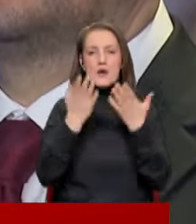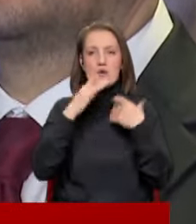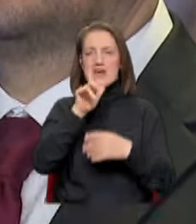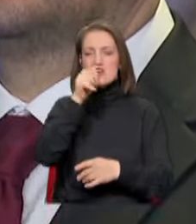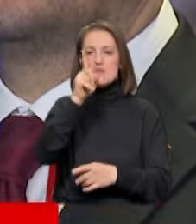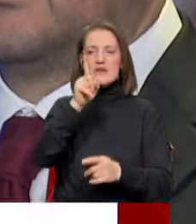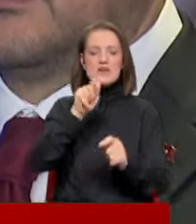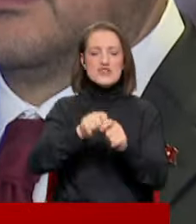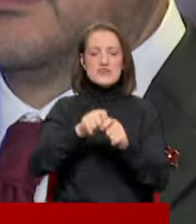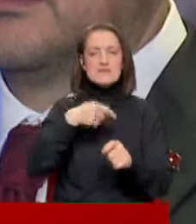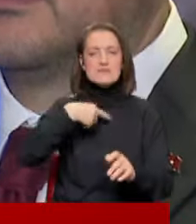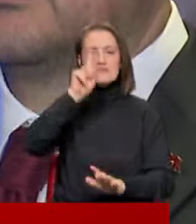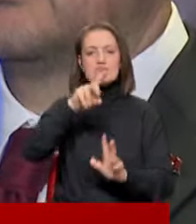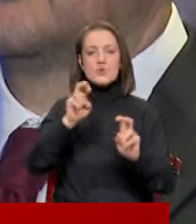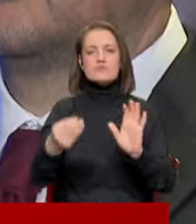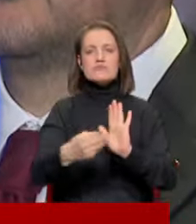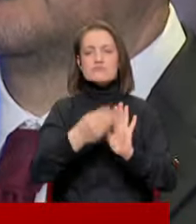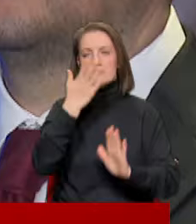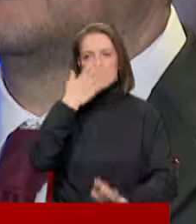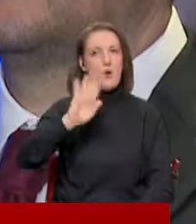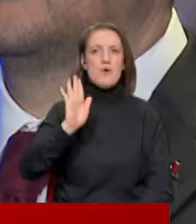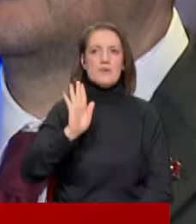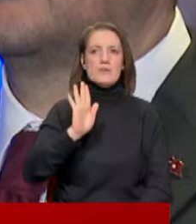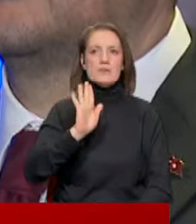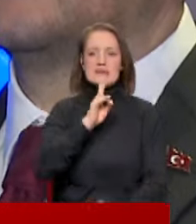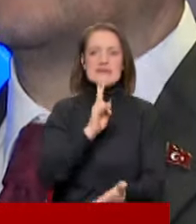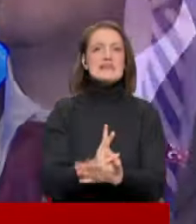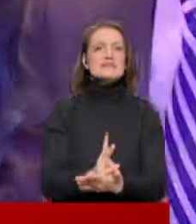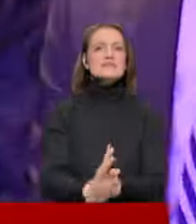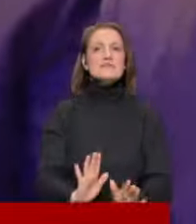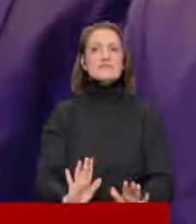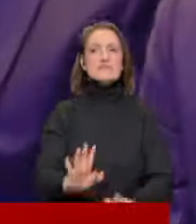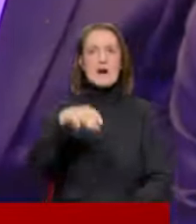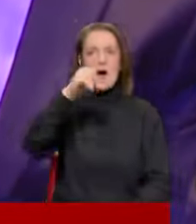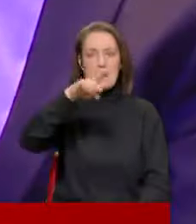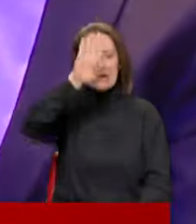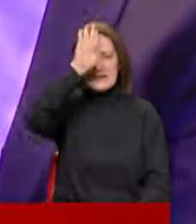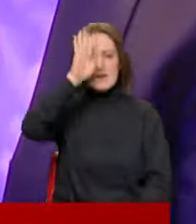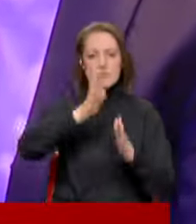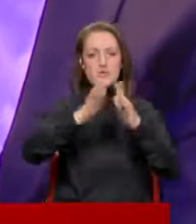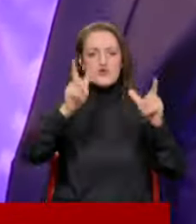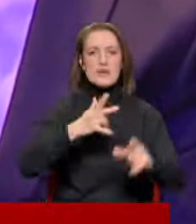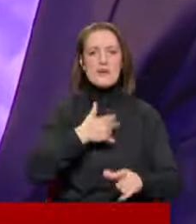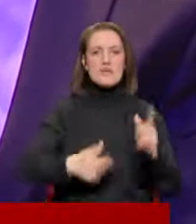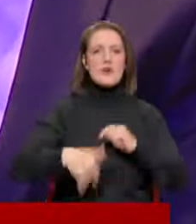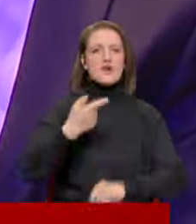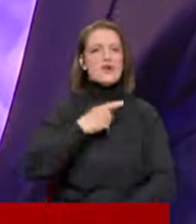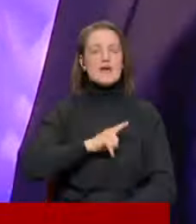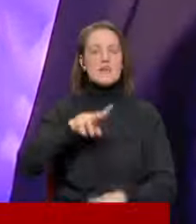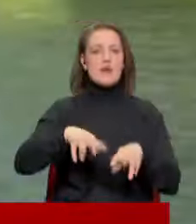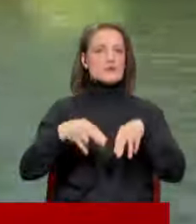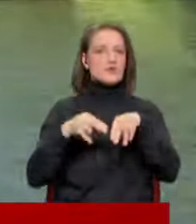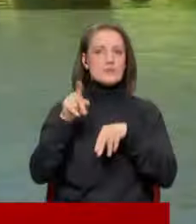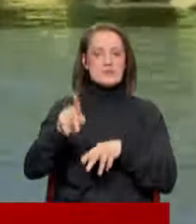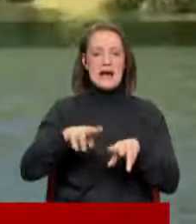bizim gündemimizde olmayacak net Altını çiziyorum AK Parti'nin İstanbul Büyükşehir Belediye Başkan Adayı Murat